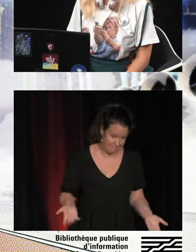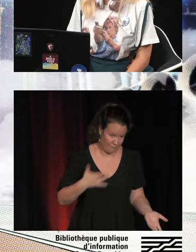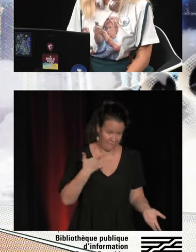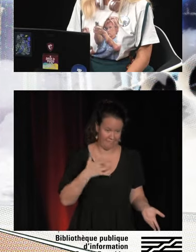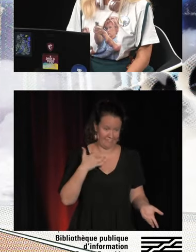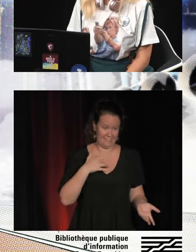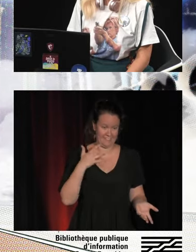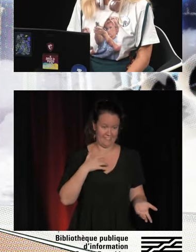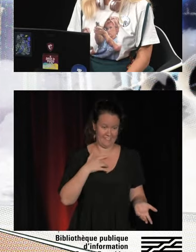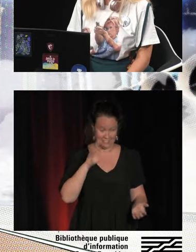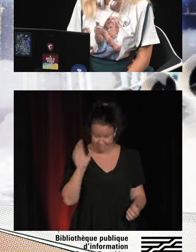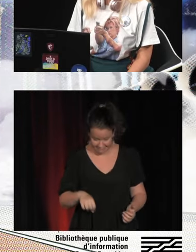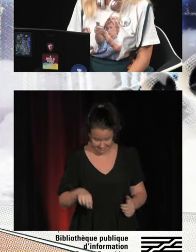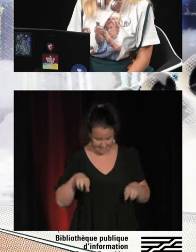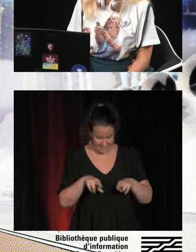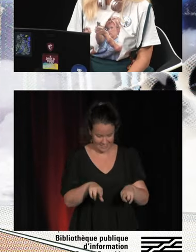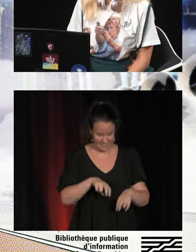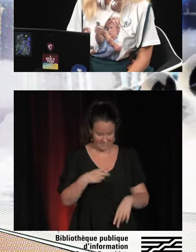Milou, pauvre Milou, on l'a vu dans la petite baie.